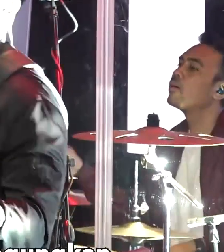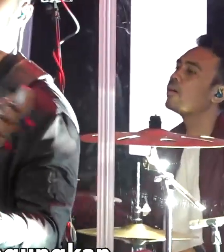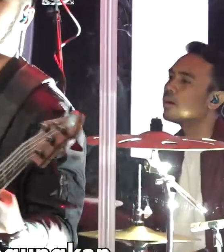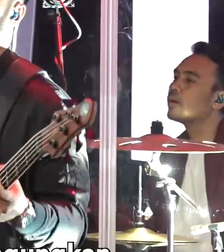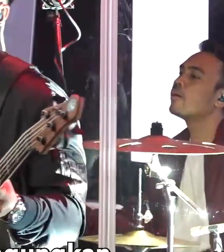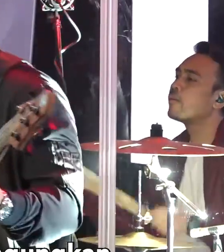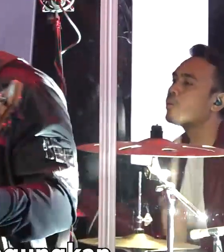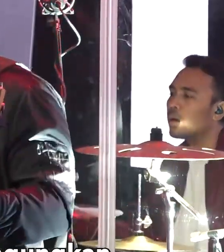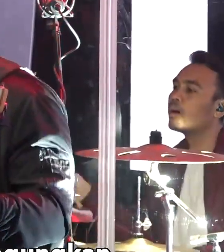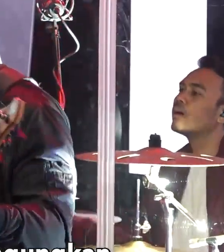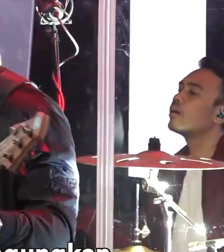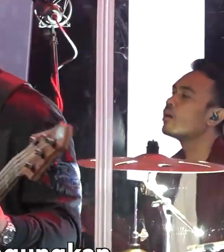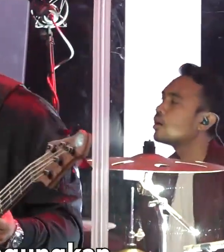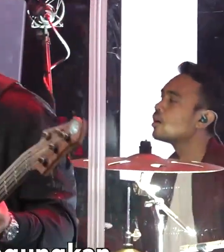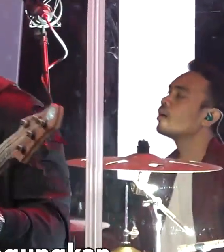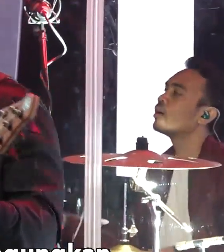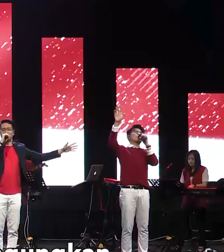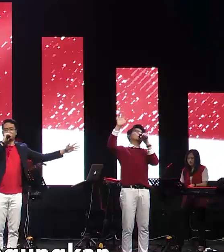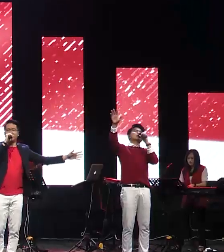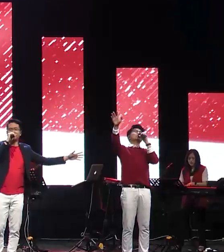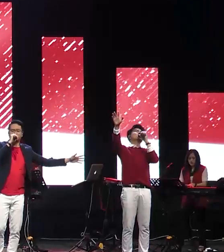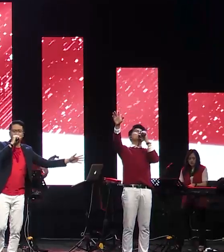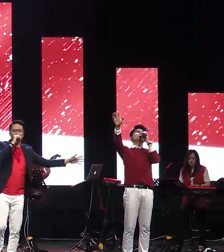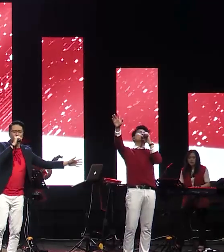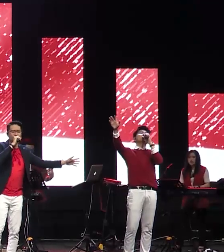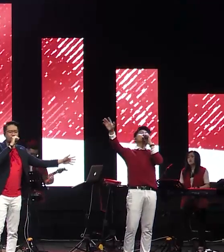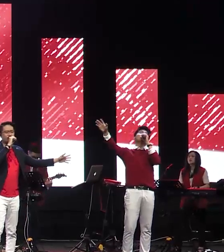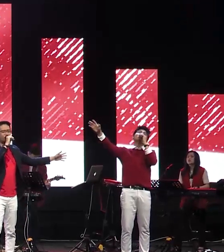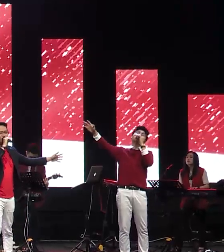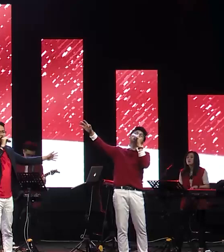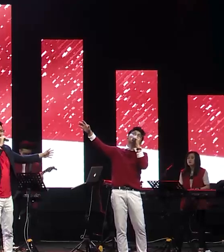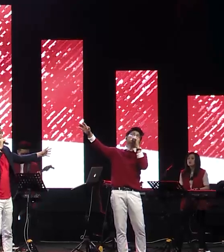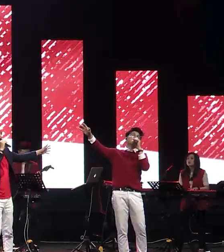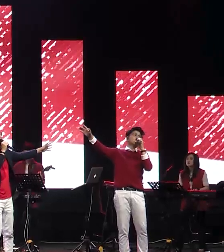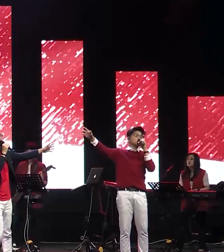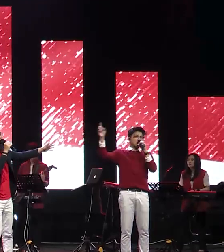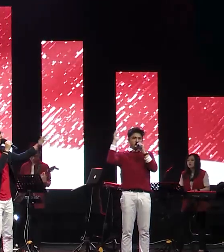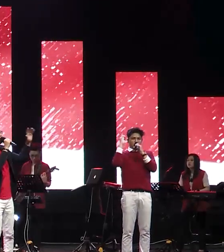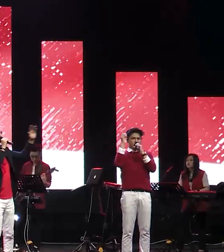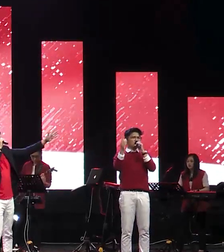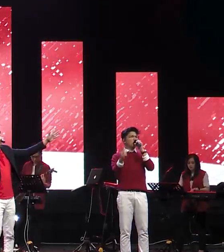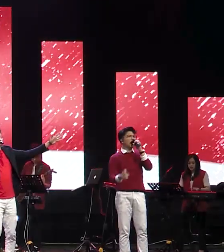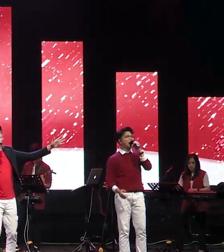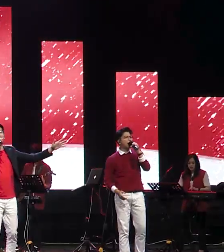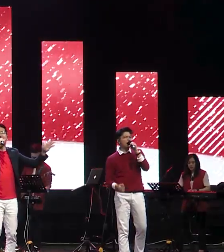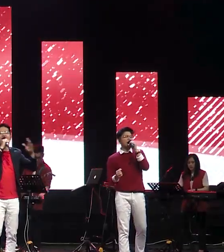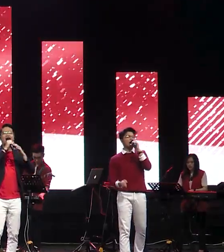tinggikan, kami agungkan Kau Yesus. Engkau Yesus, Engkau Raja.